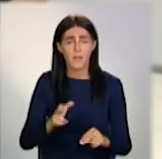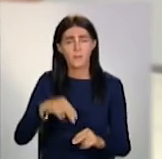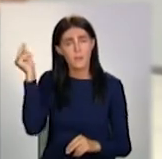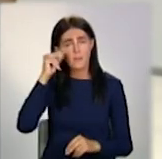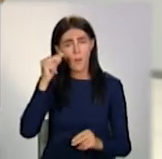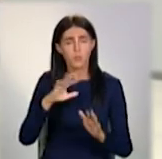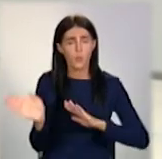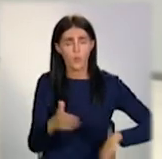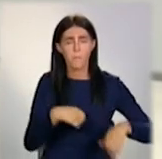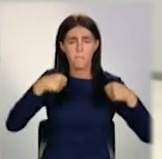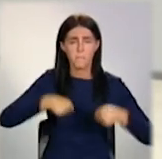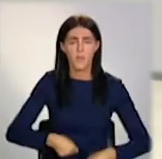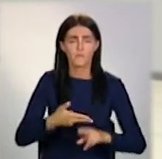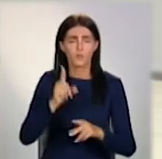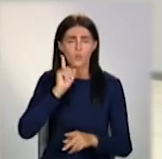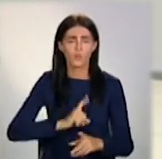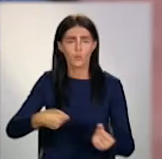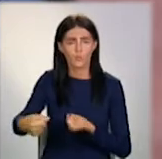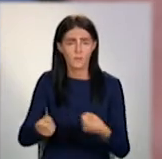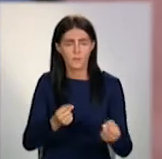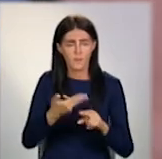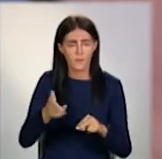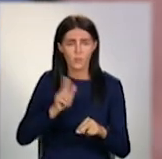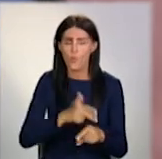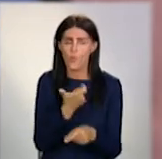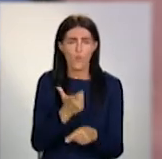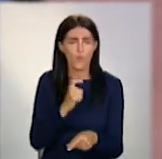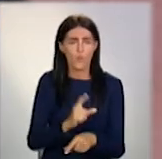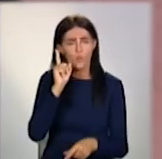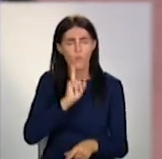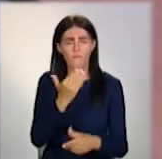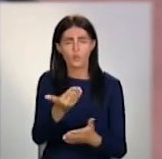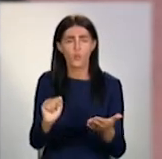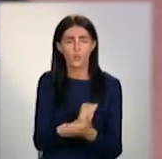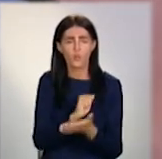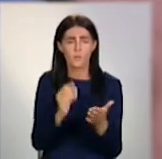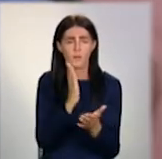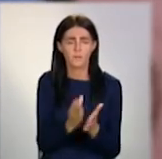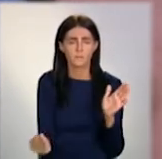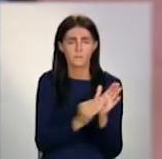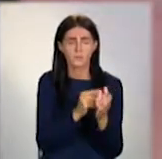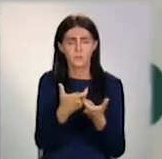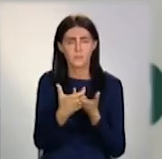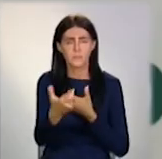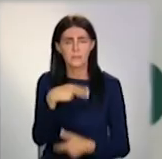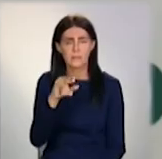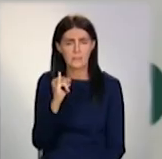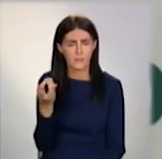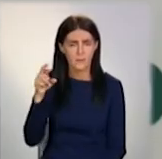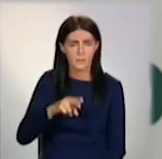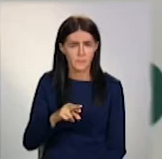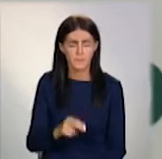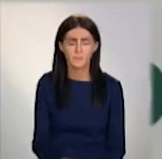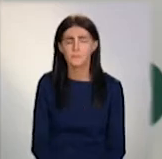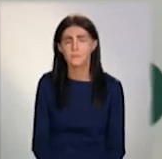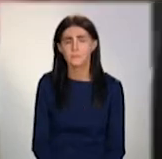мати право керувати легковим транспортом. Каже, зручно, що його документ є у додатку «Дія». Якщо чесно,